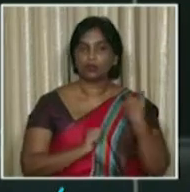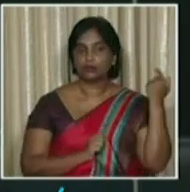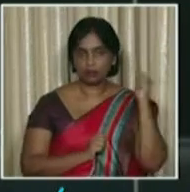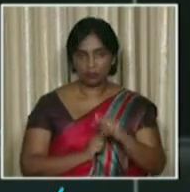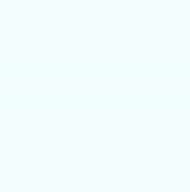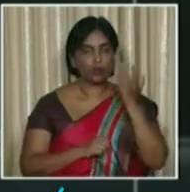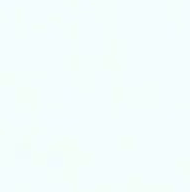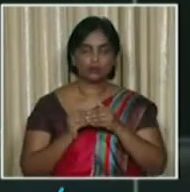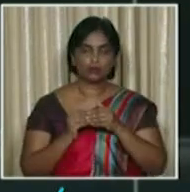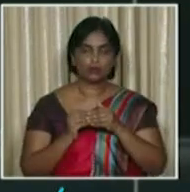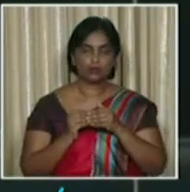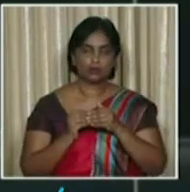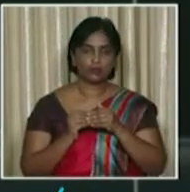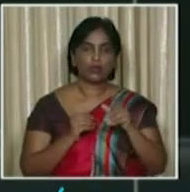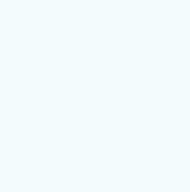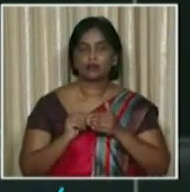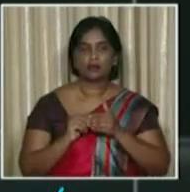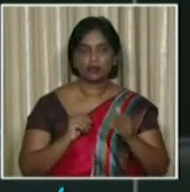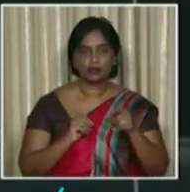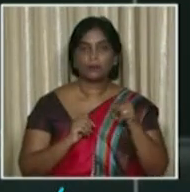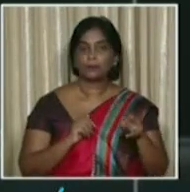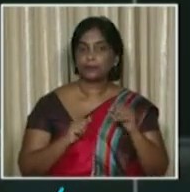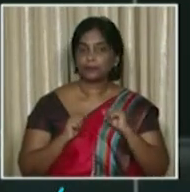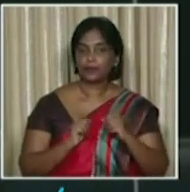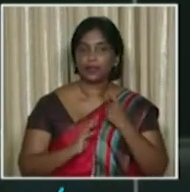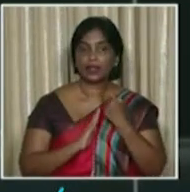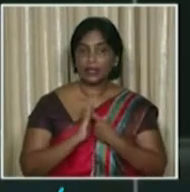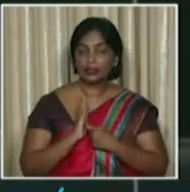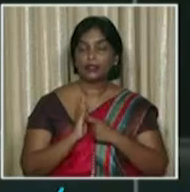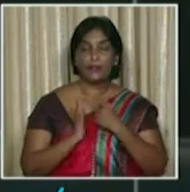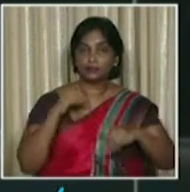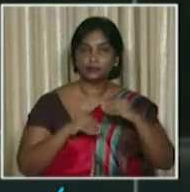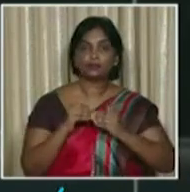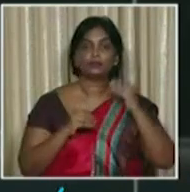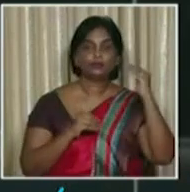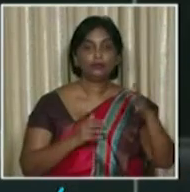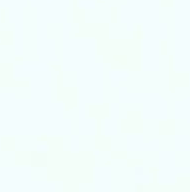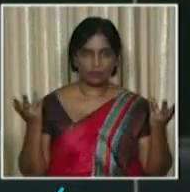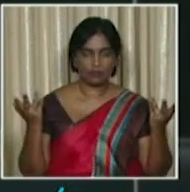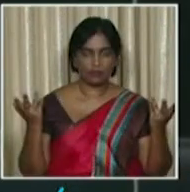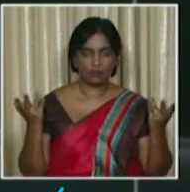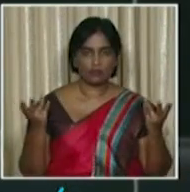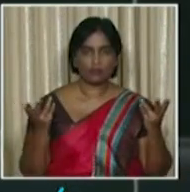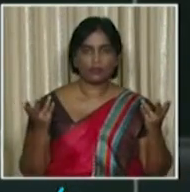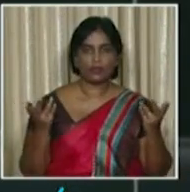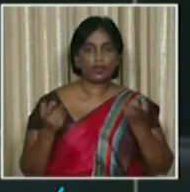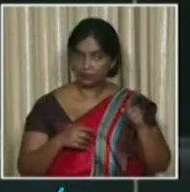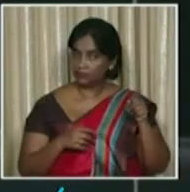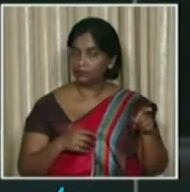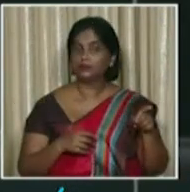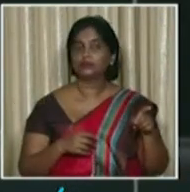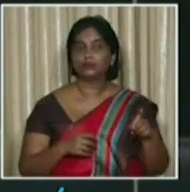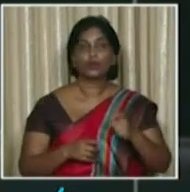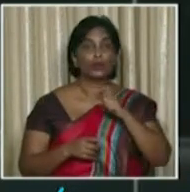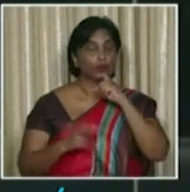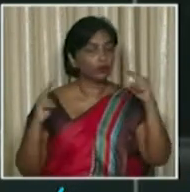පුළුවන් අවස්ථාව අපි එන සතිය ඇති කරනවා මොකද මැතිවරණ කොමිසම මැතිවරණේ අවලංගු කරලා නැහැ ශ්‍රේෂ්ඨ අධිකරණයේද